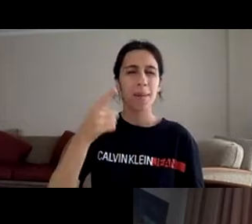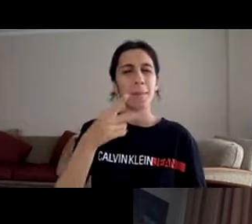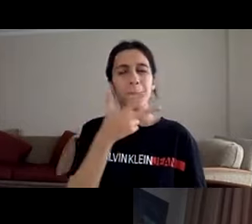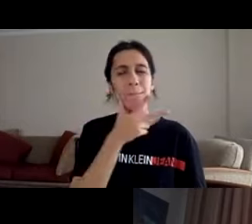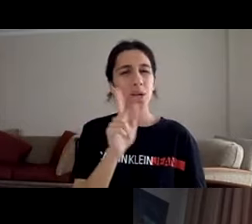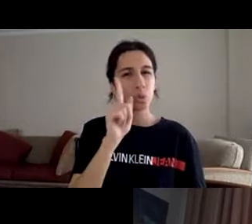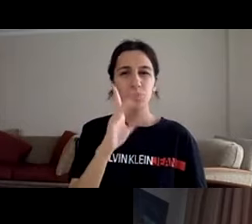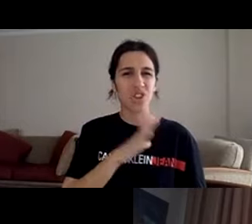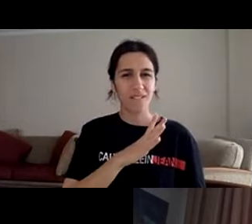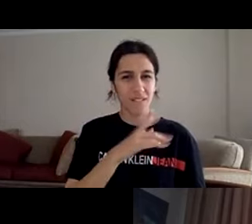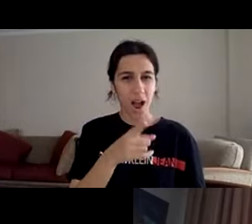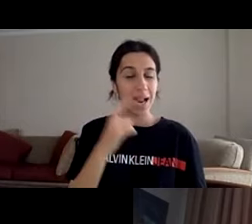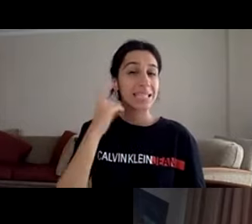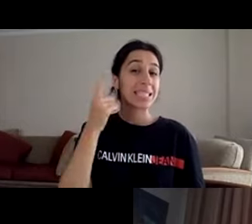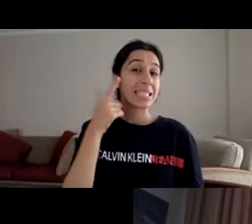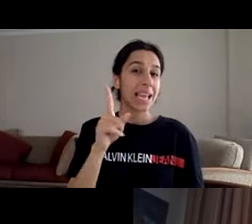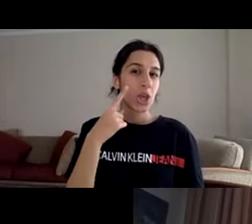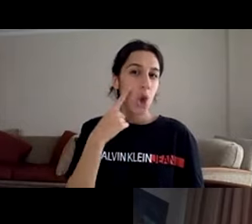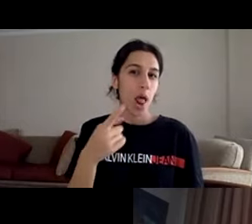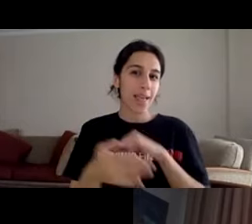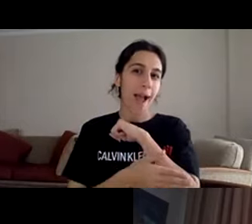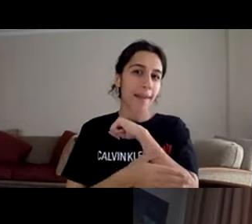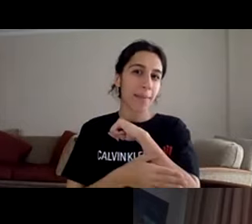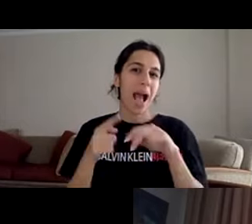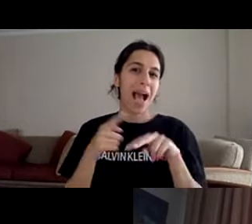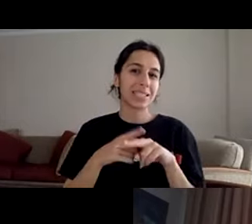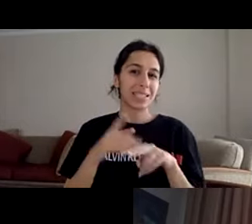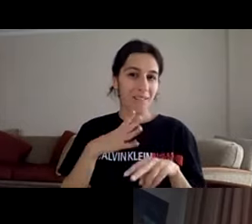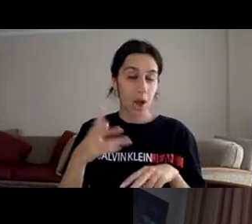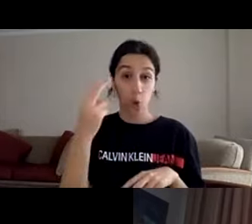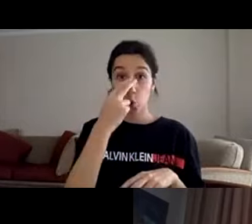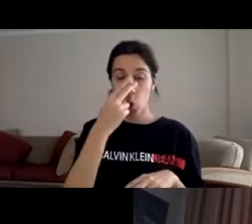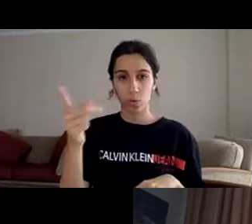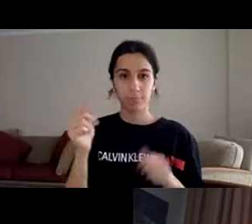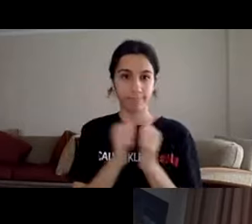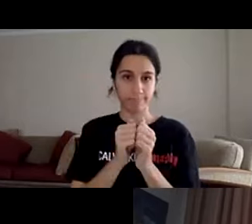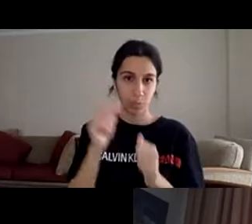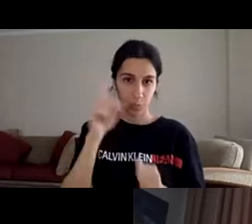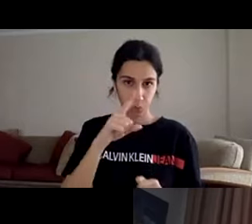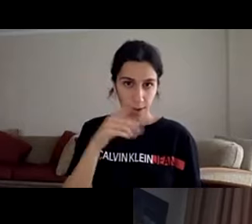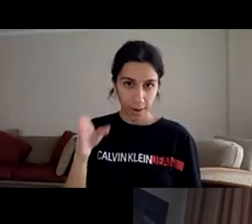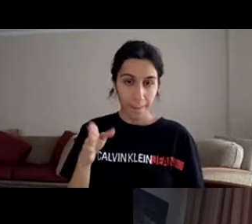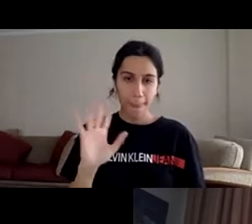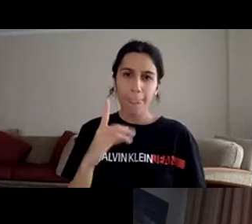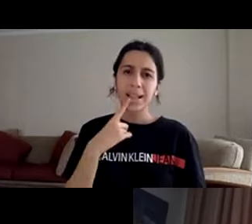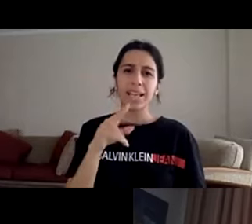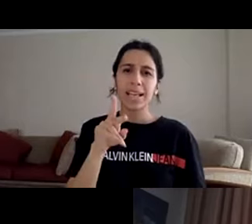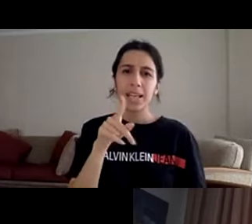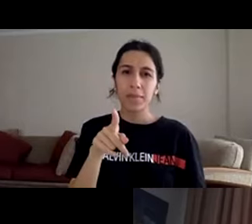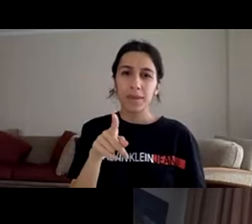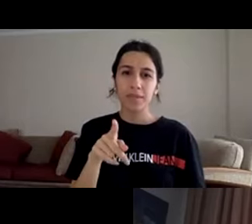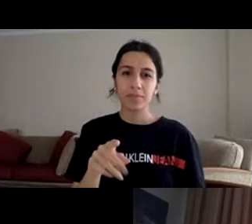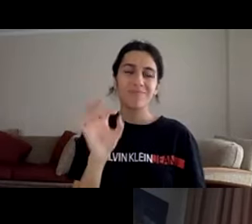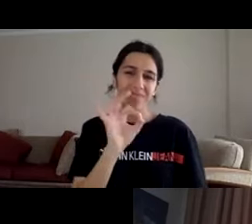Yani böyle sesli eşlik eden asistanlar. Özellikle görme engelleri için geliştirilmiş durumda. Ama dediğiniz gibi yani aynı noktaya